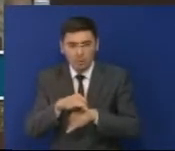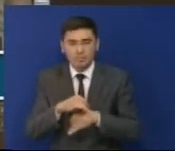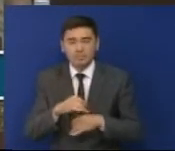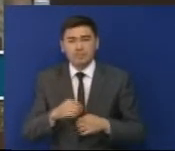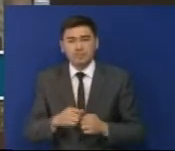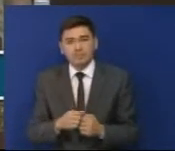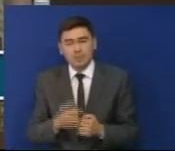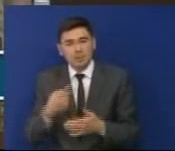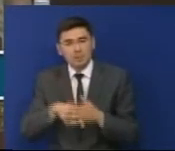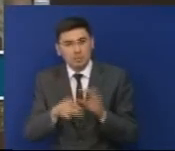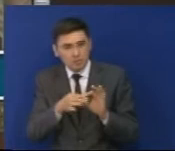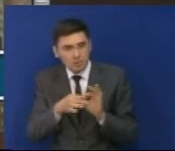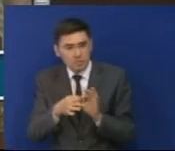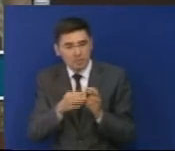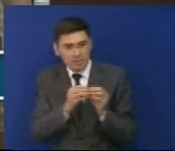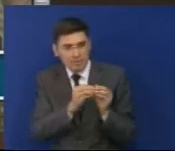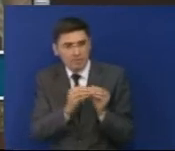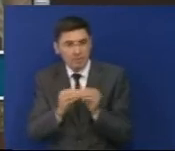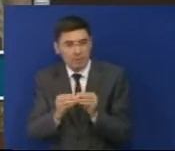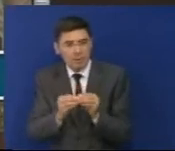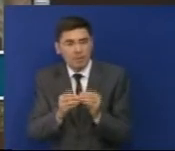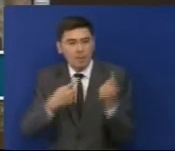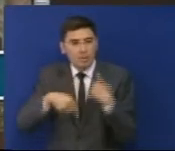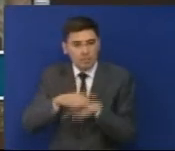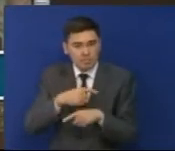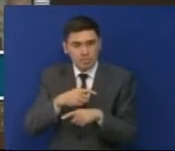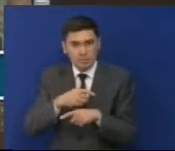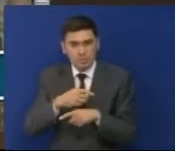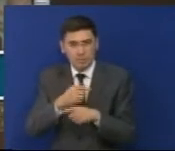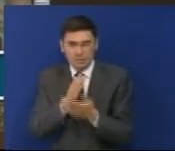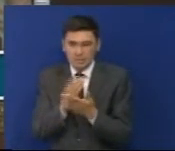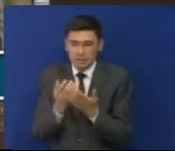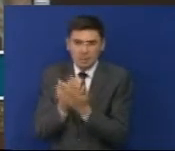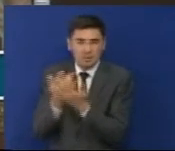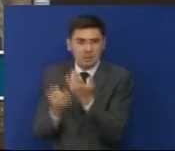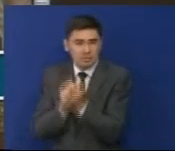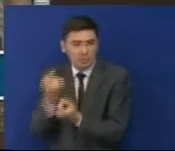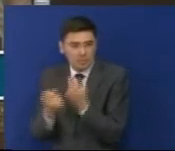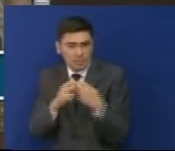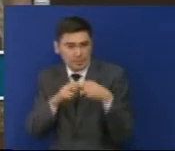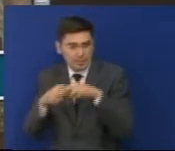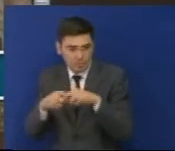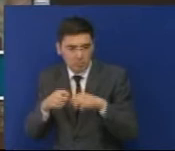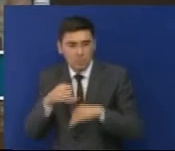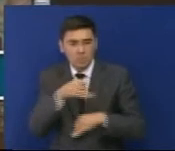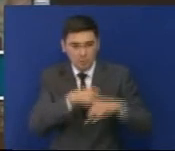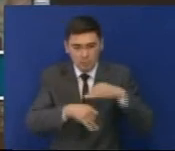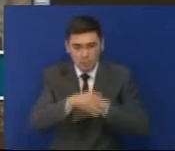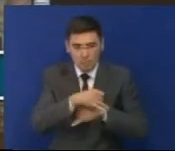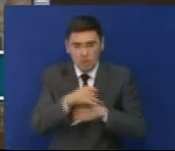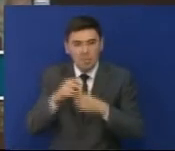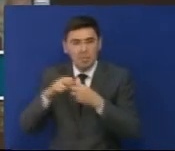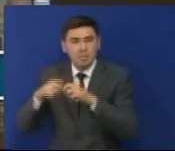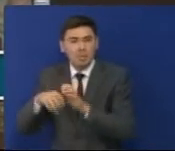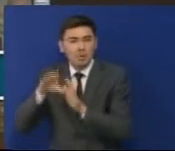білдіреді. Біз оны тікелей диалог жасайтын, өзекті проблемаларды талқылайтын, оларды шешу